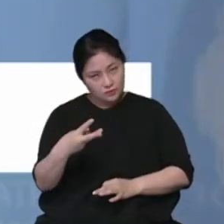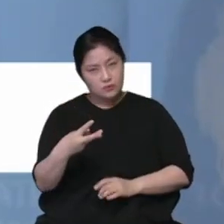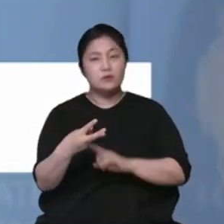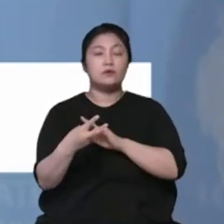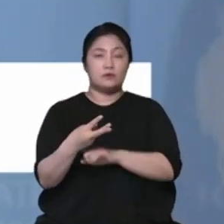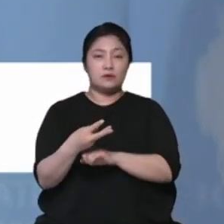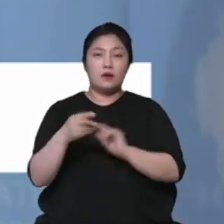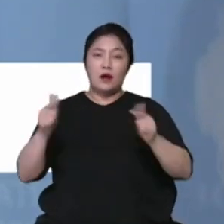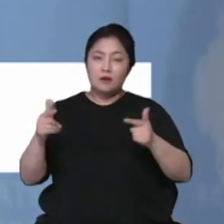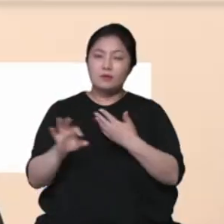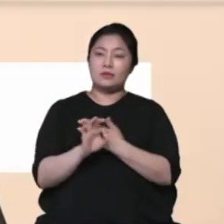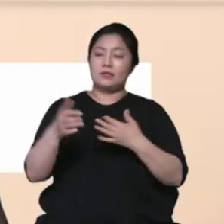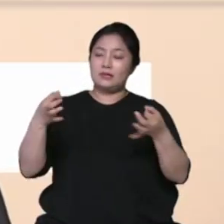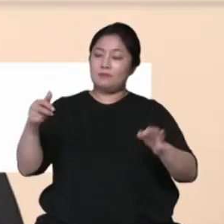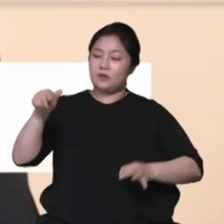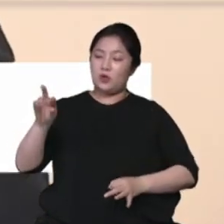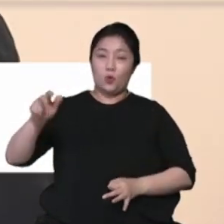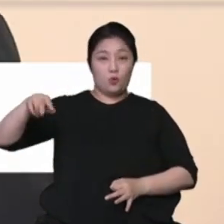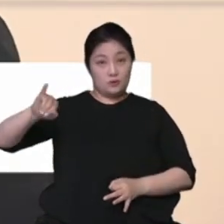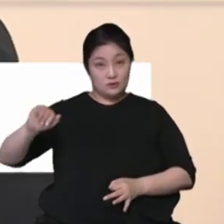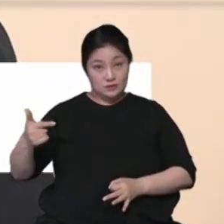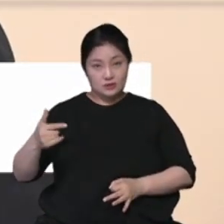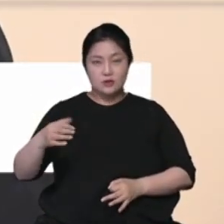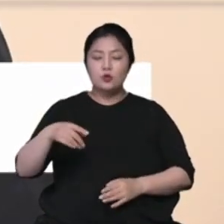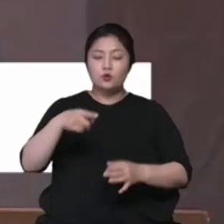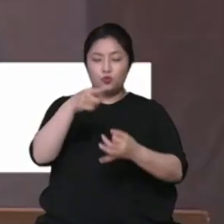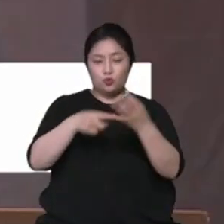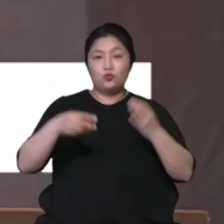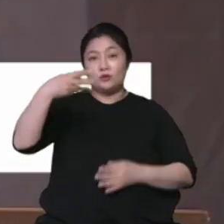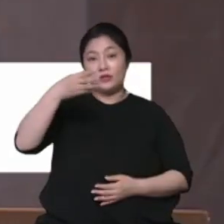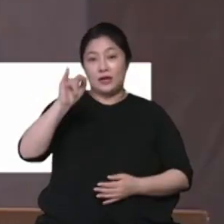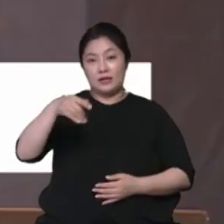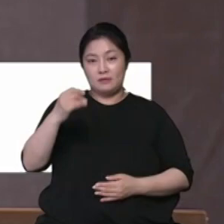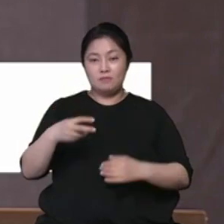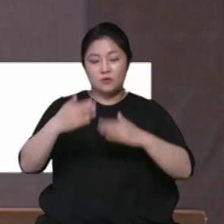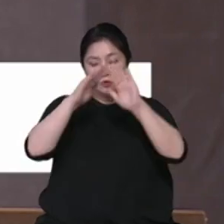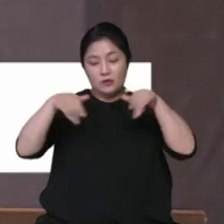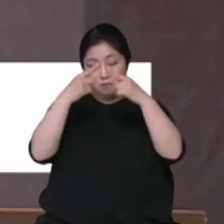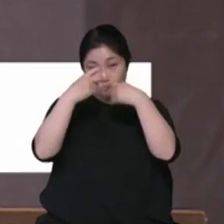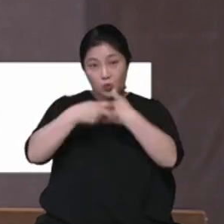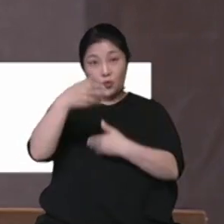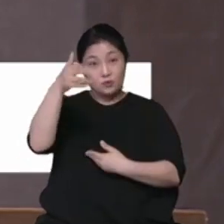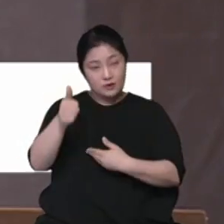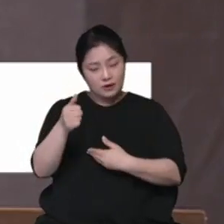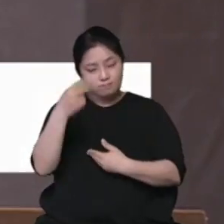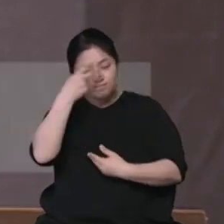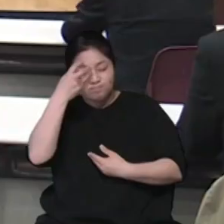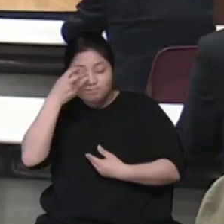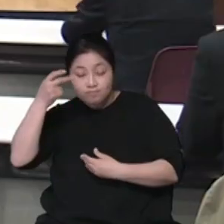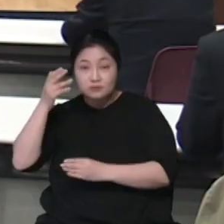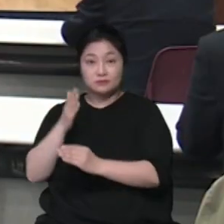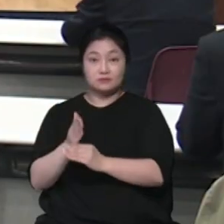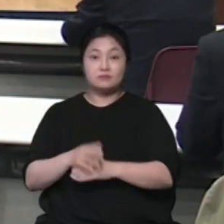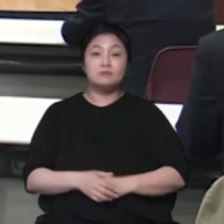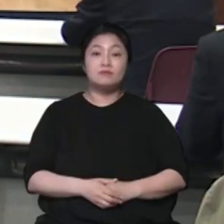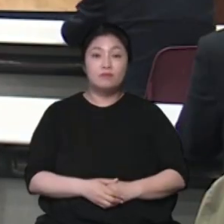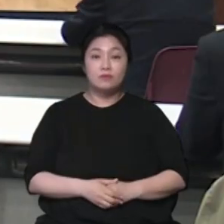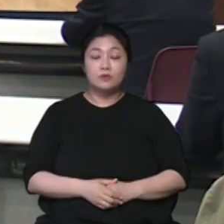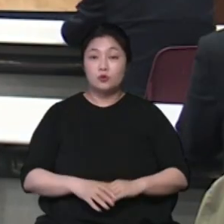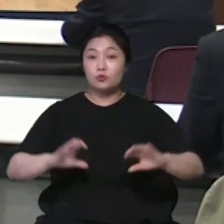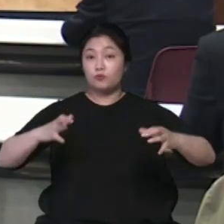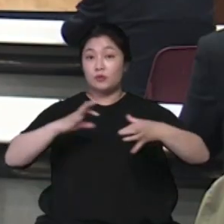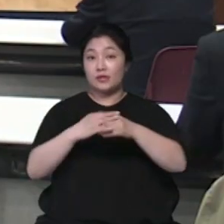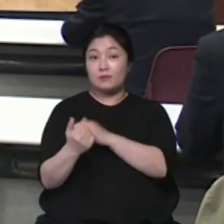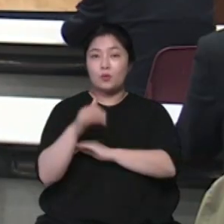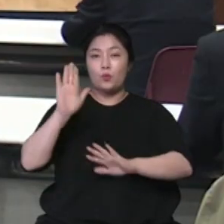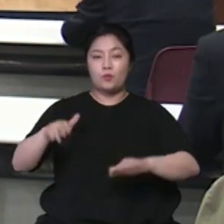국민통합 부위원장, 김경진 전 의원, 윤택림 전 전남대 병원장 등이 물망에 오르고 있습니다.